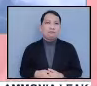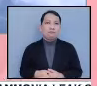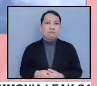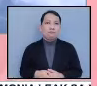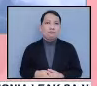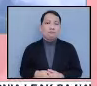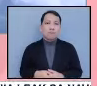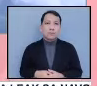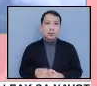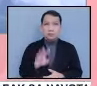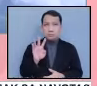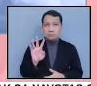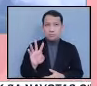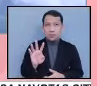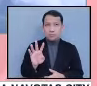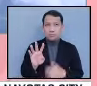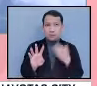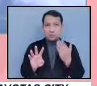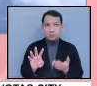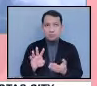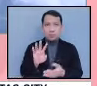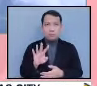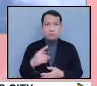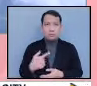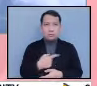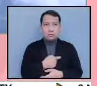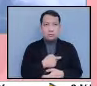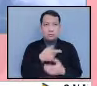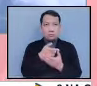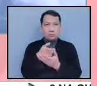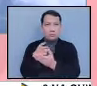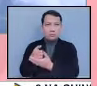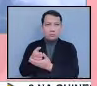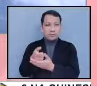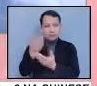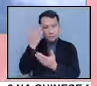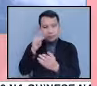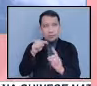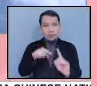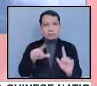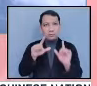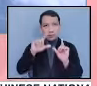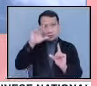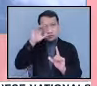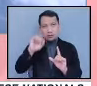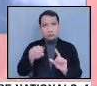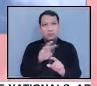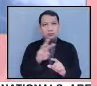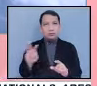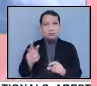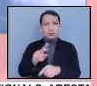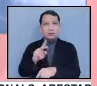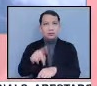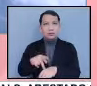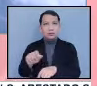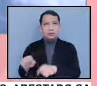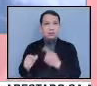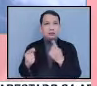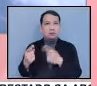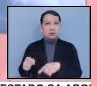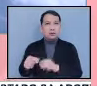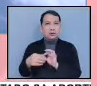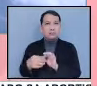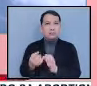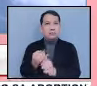Apat ang nasawi habang apat din ang sugatan ng pagbabarilin sila ng mga hindi pa kilalang kalalakihan sa West Bank. Nangyari ang insidente ilang